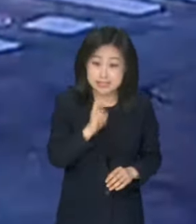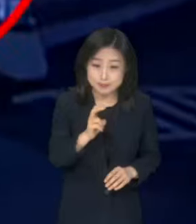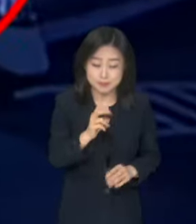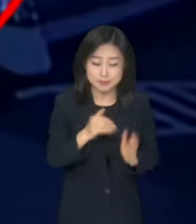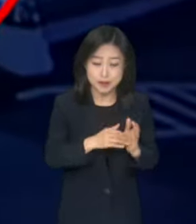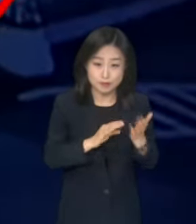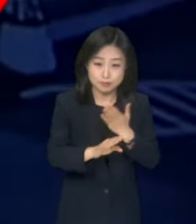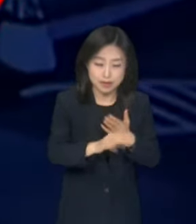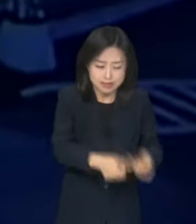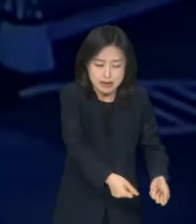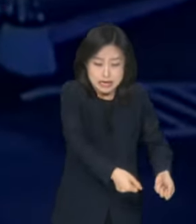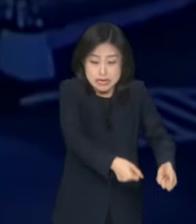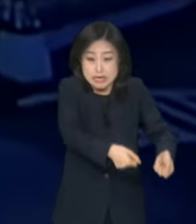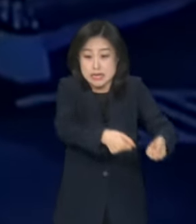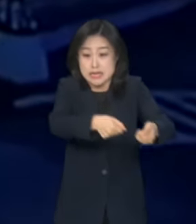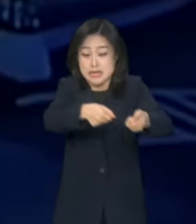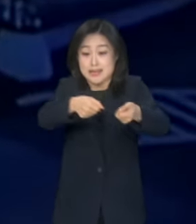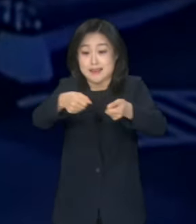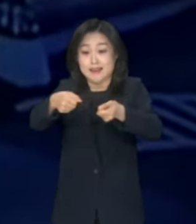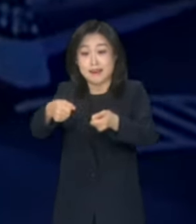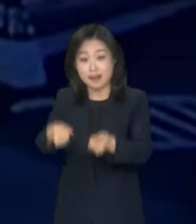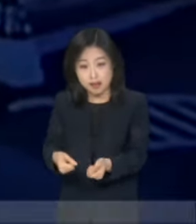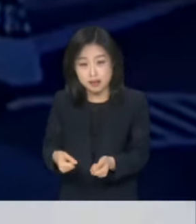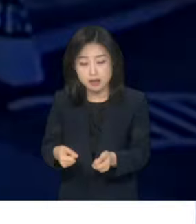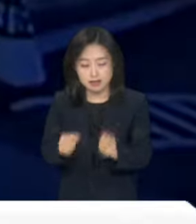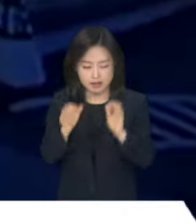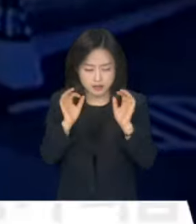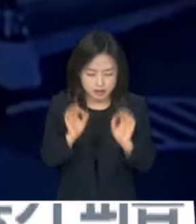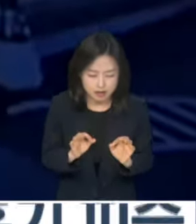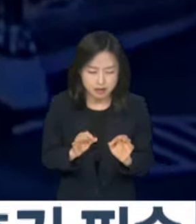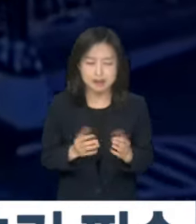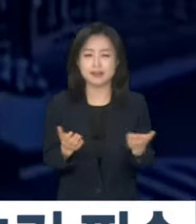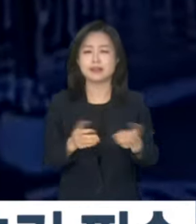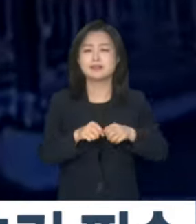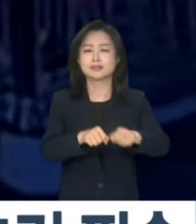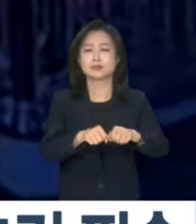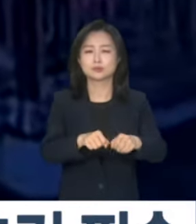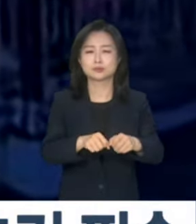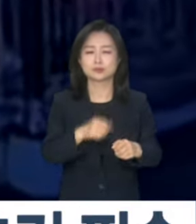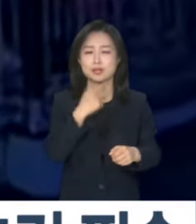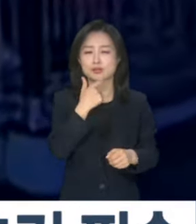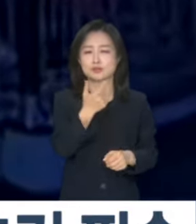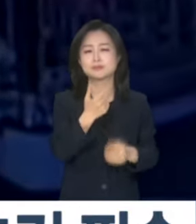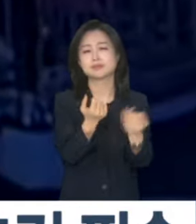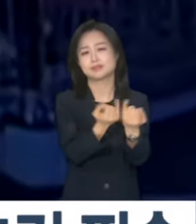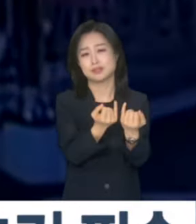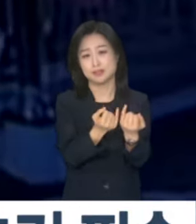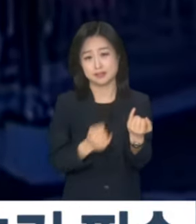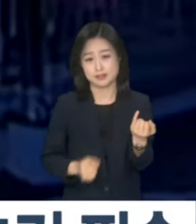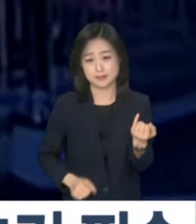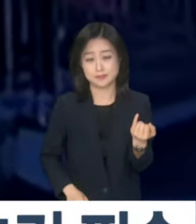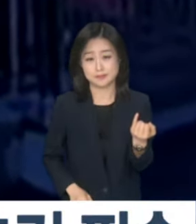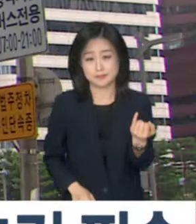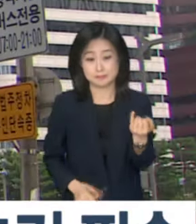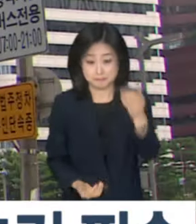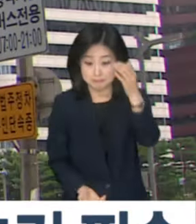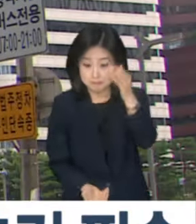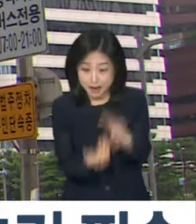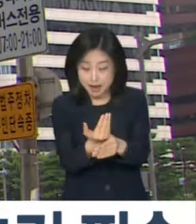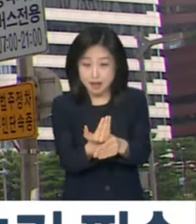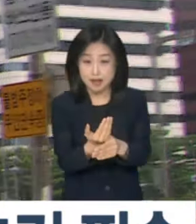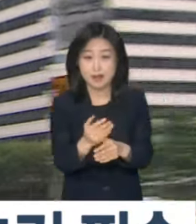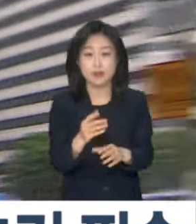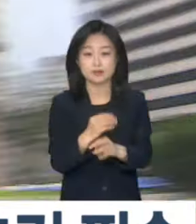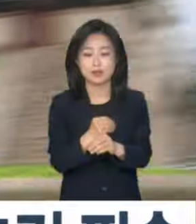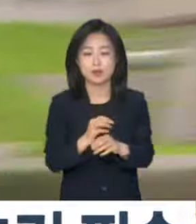지나 들것에 사람이 한 명 실려 올라옵니다. 지하보도에서 일하던 60대 여성 청소노동자 A씨입니다. 사건이 발생한 건